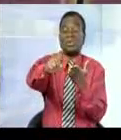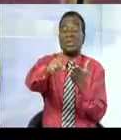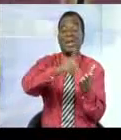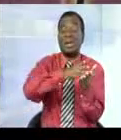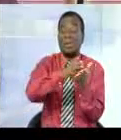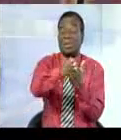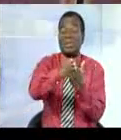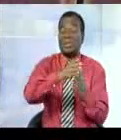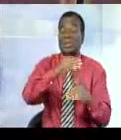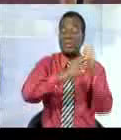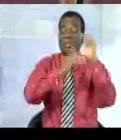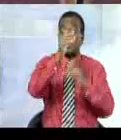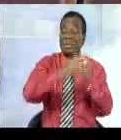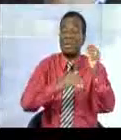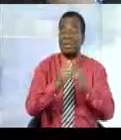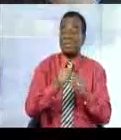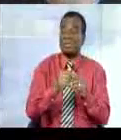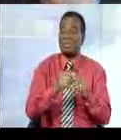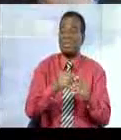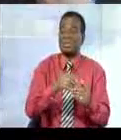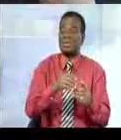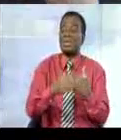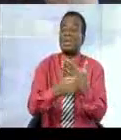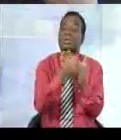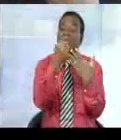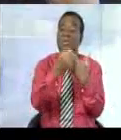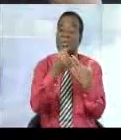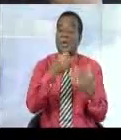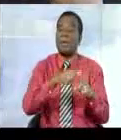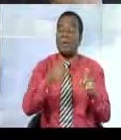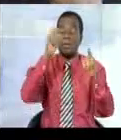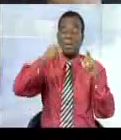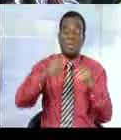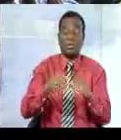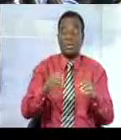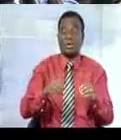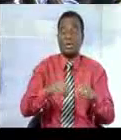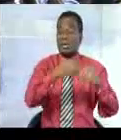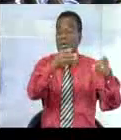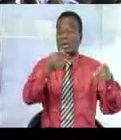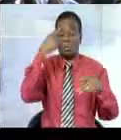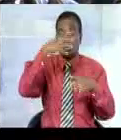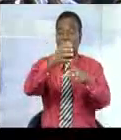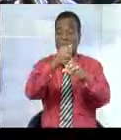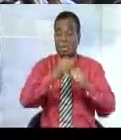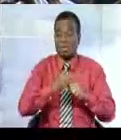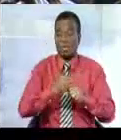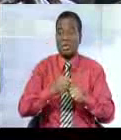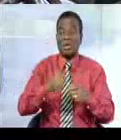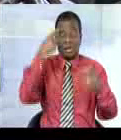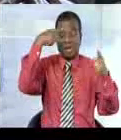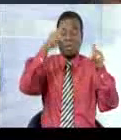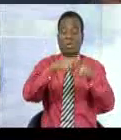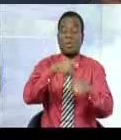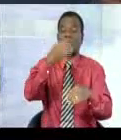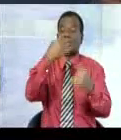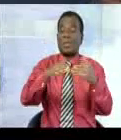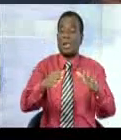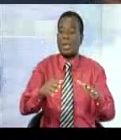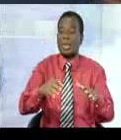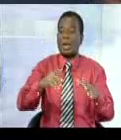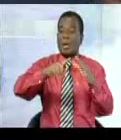accessibilité au marché hypothécaire, mais aussi plus besoin de mettre en valeur son terrain pour obtenir la concession définitive.